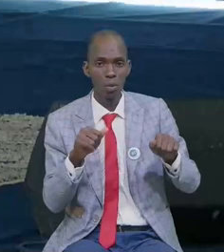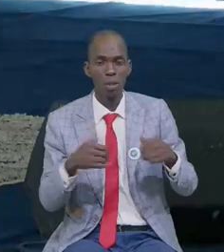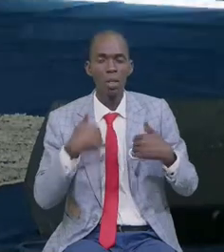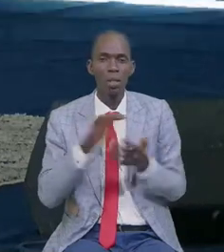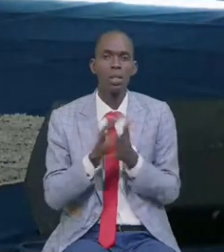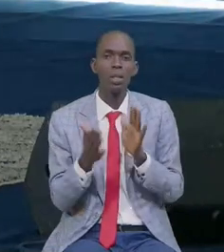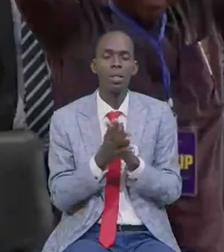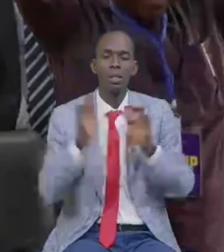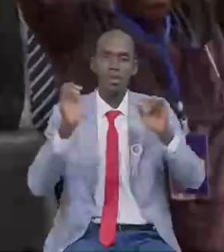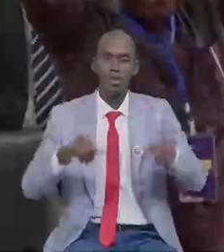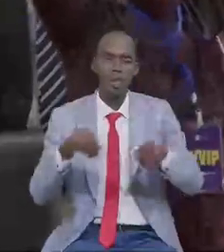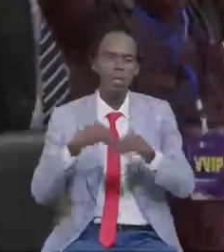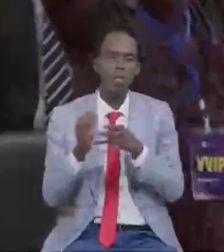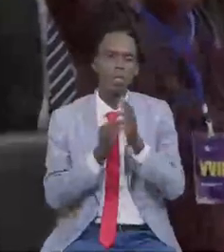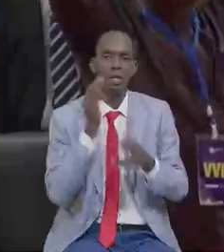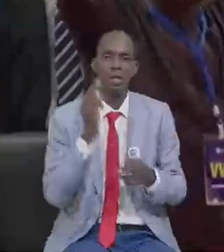L'impossible est devenu possible.